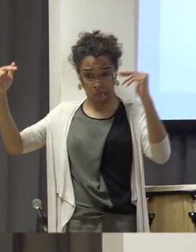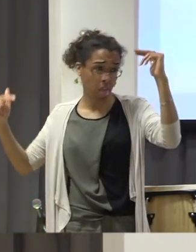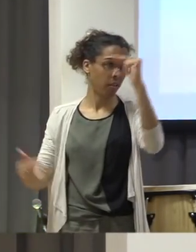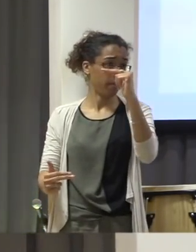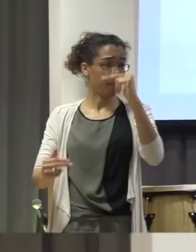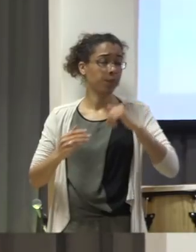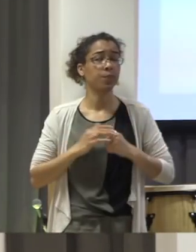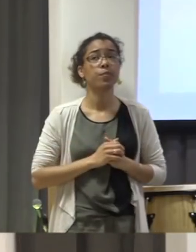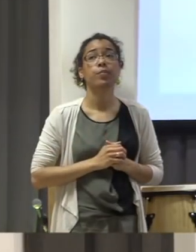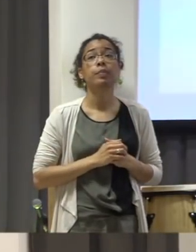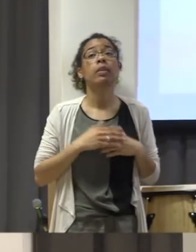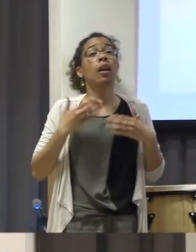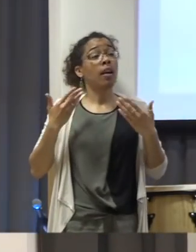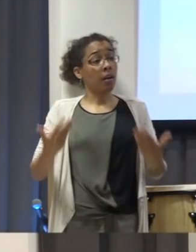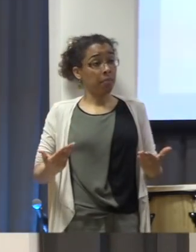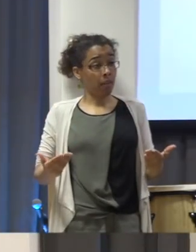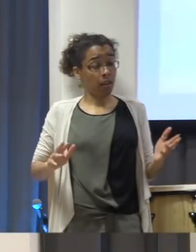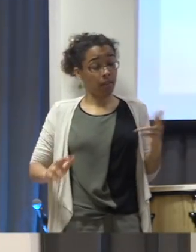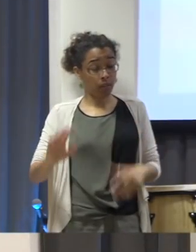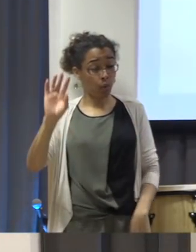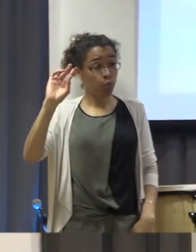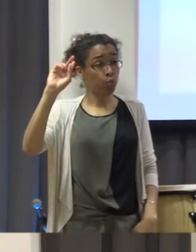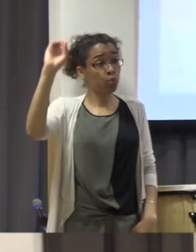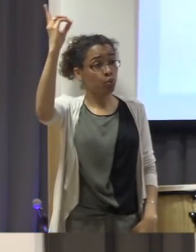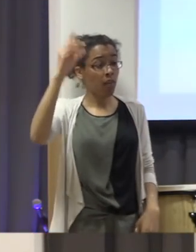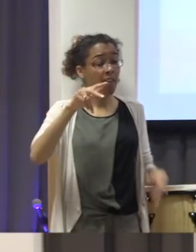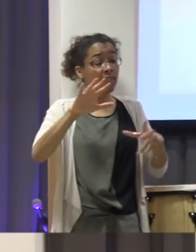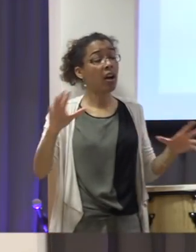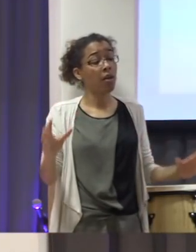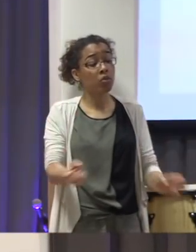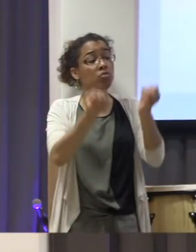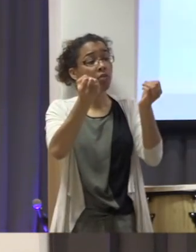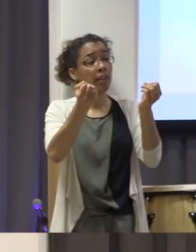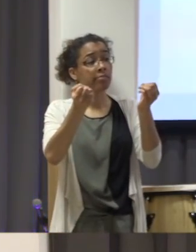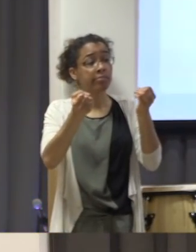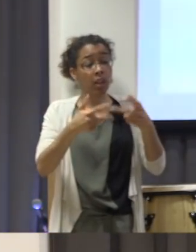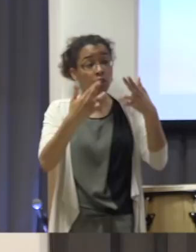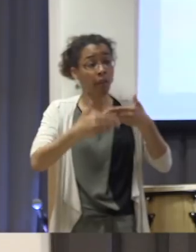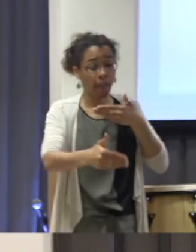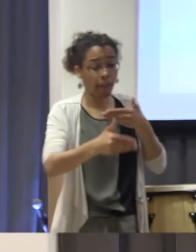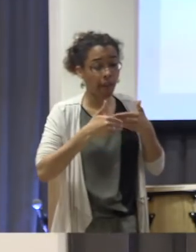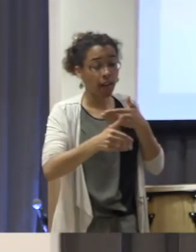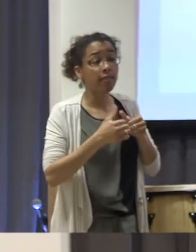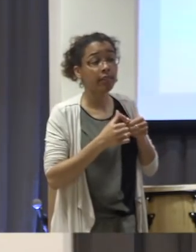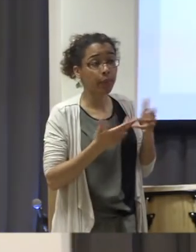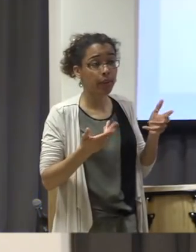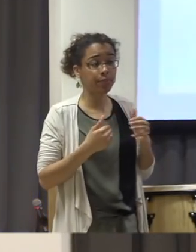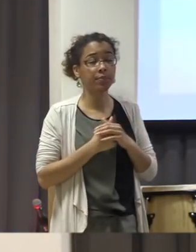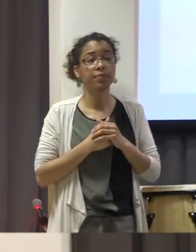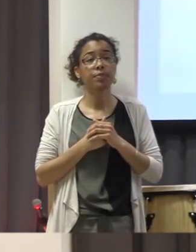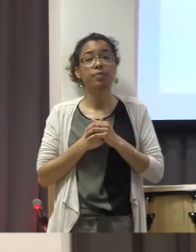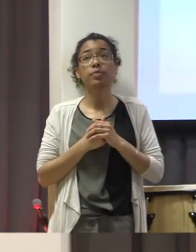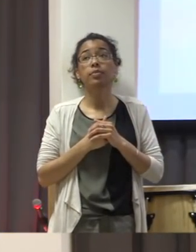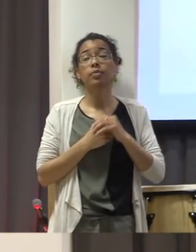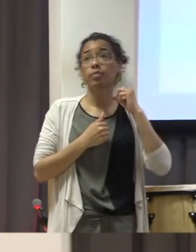Alors, mais en attendant que Dieu puisse sauver son peuple, qu'est-ce que Dieu dit? La ville, il dit, c'est dit, parce